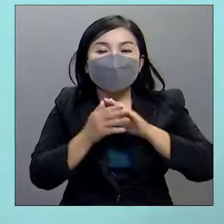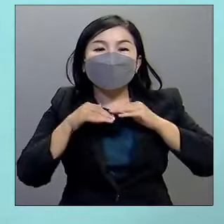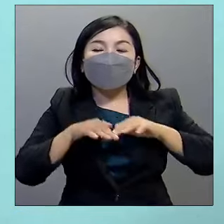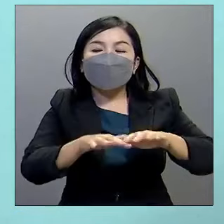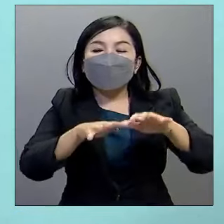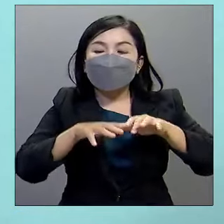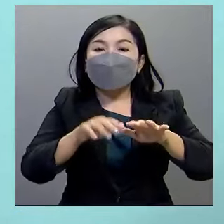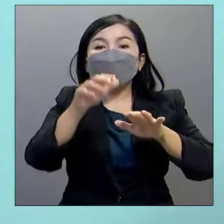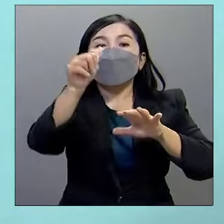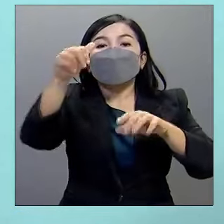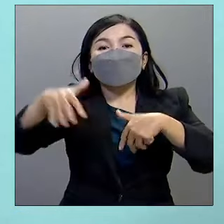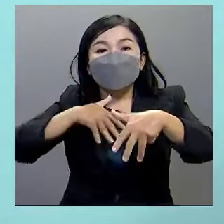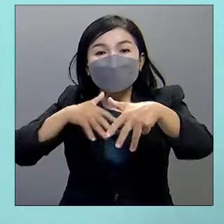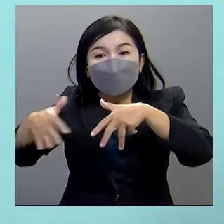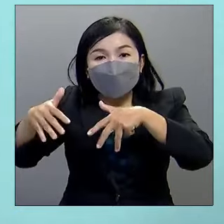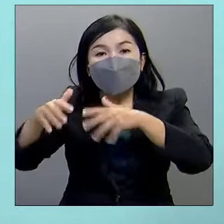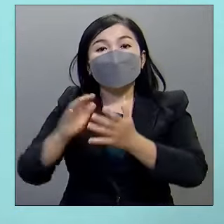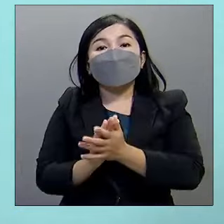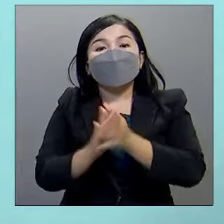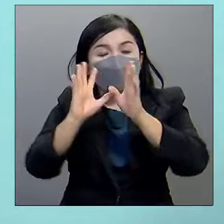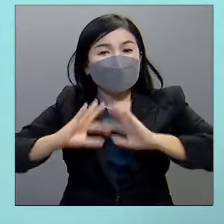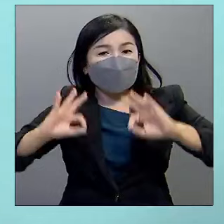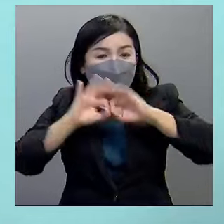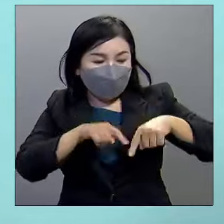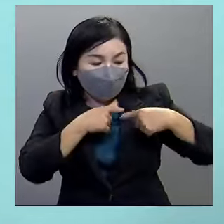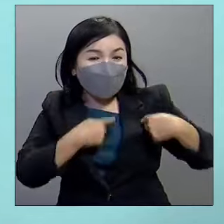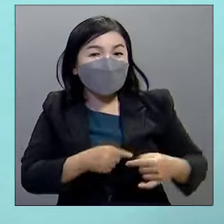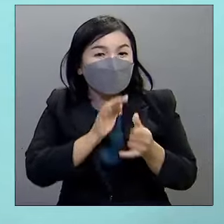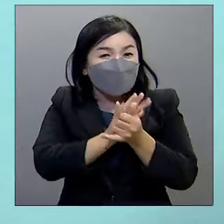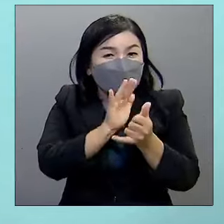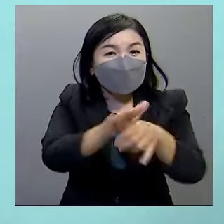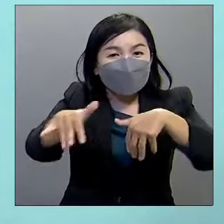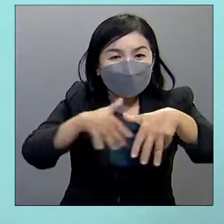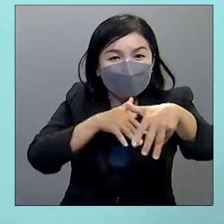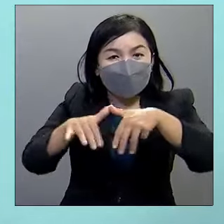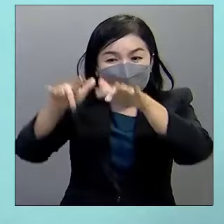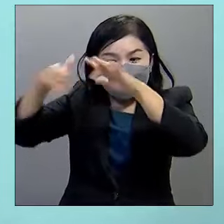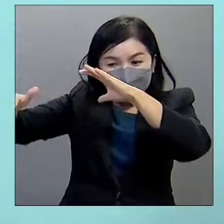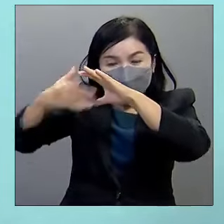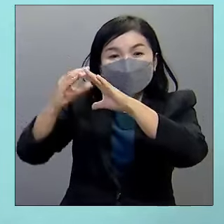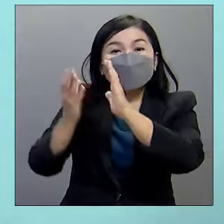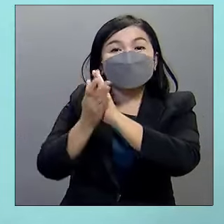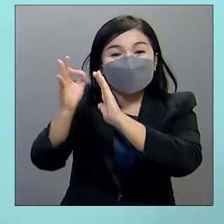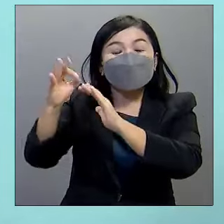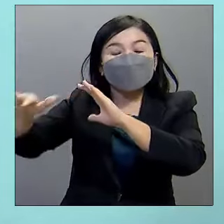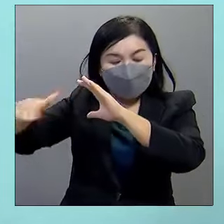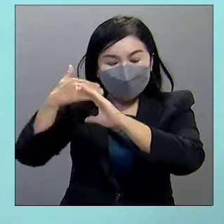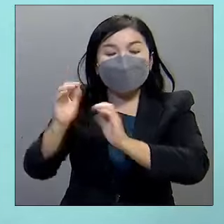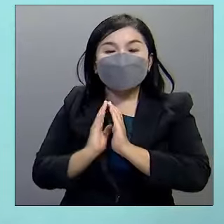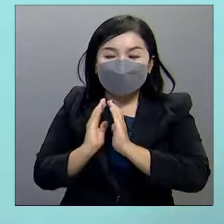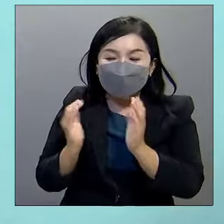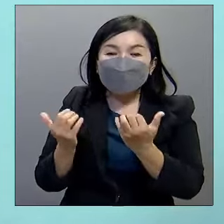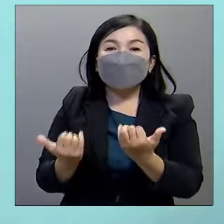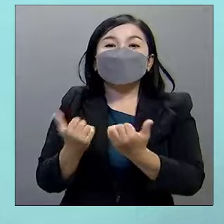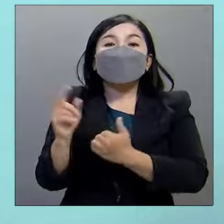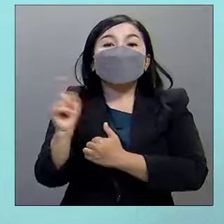ยเห็นคุณผู้ชมหลายท่านนะส่งกำลังใจมาให้กับคุณผู้ชมหลายๆท่านเลยเขียนคอมเมนต์ผ่านทาง Facebook Live ก็ต้องขอกราบขอบพระคุณกันด้วยนะคะอย่